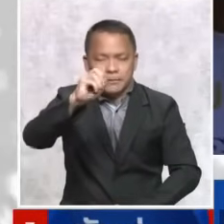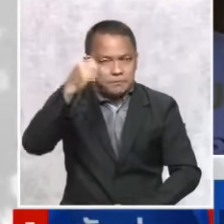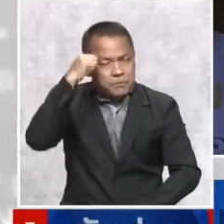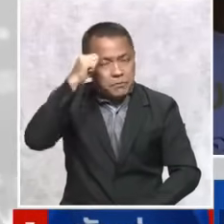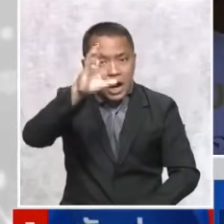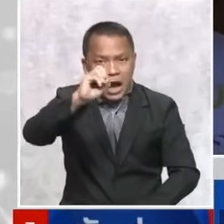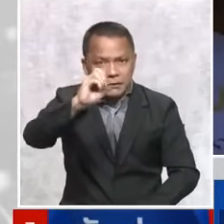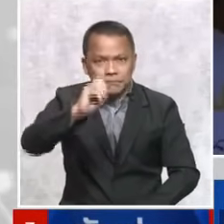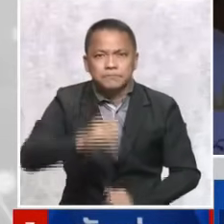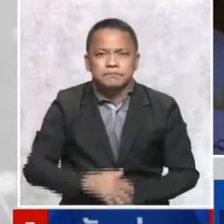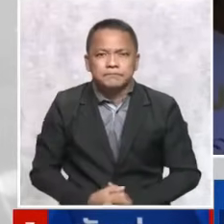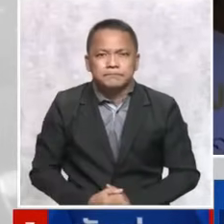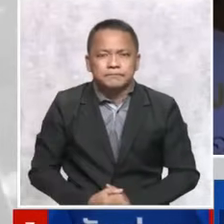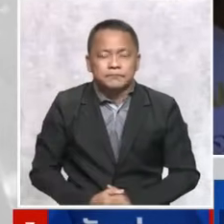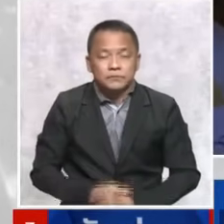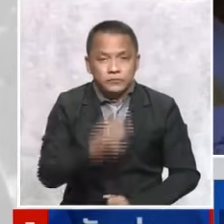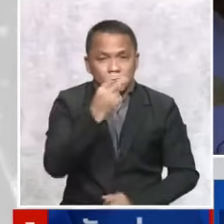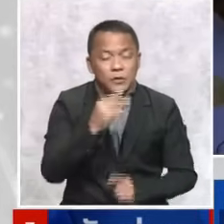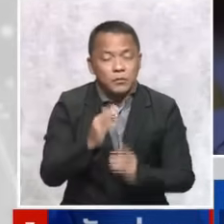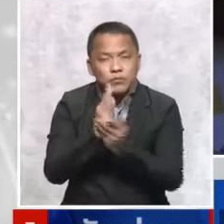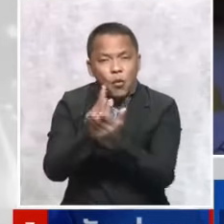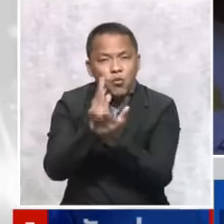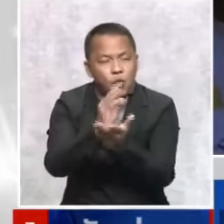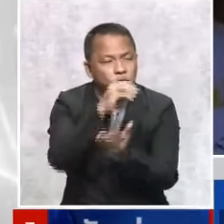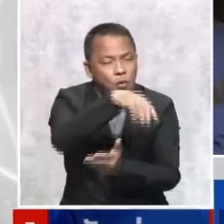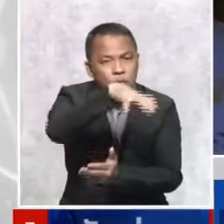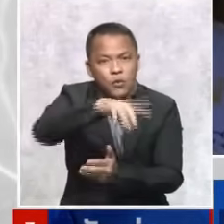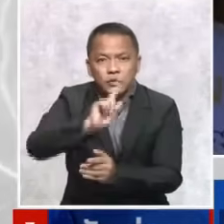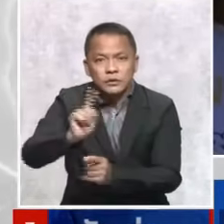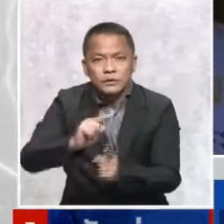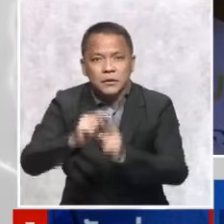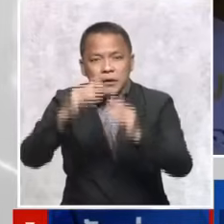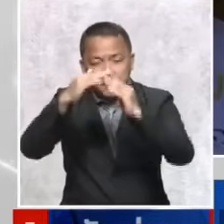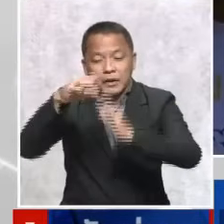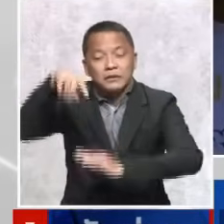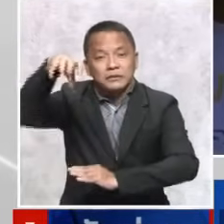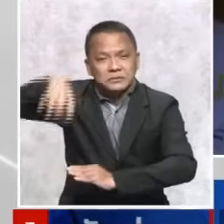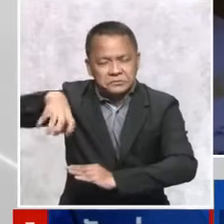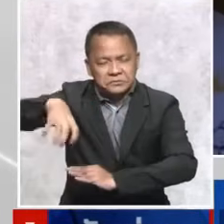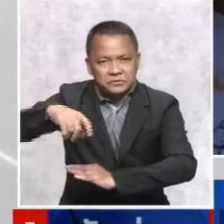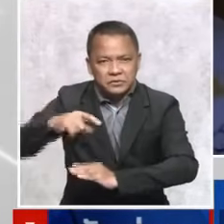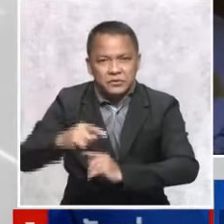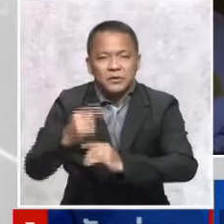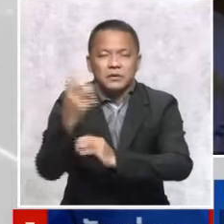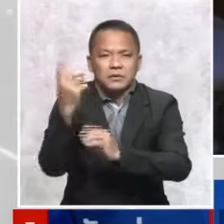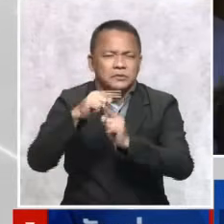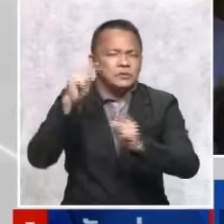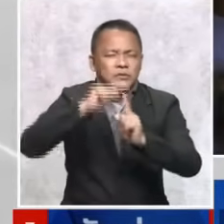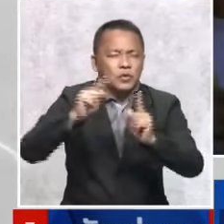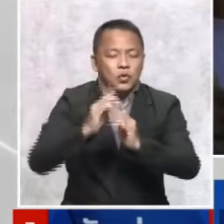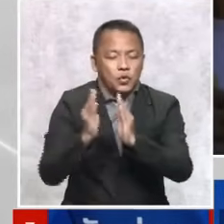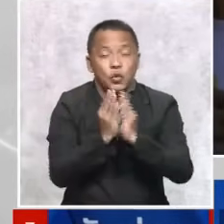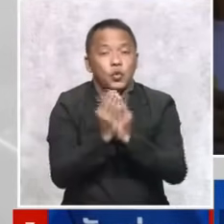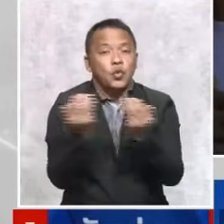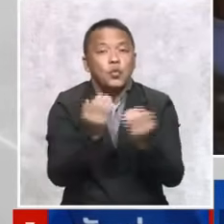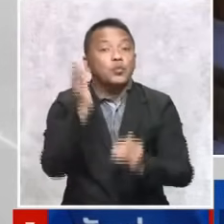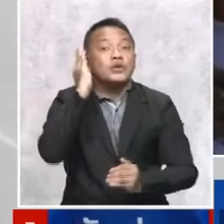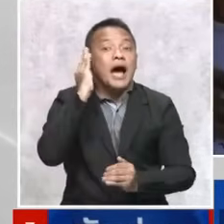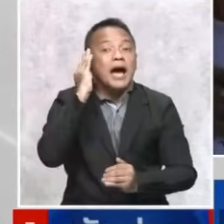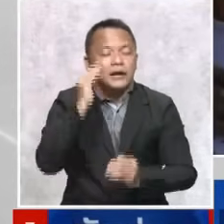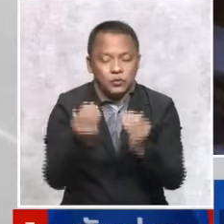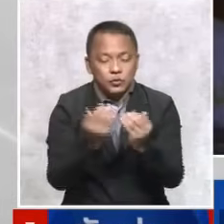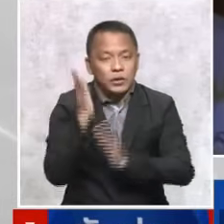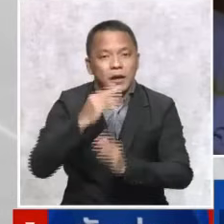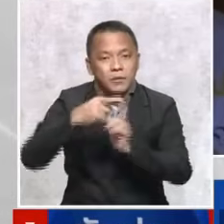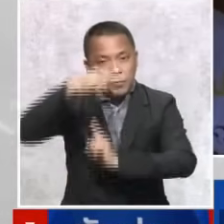50 วันค่ะ 50วัน ค่ะ เห็นว่าเราไปบนไว้หลายที่เลยใช่มั้ย ใช่ค่ะพระเจ้าใหญ่บนหนัง ทุกที ่ลูกชายลูกชาย